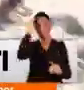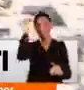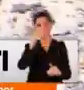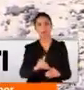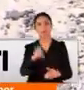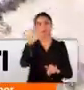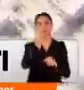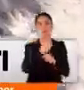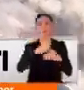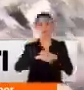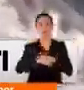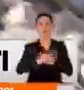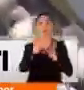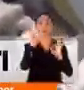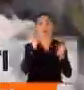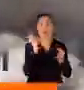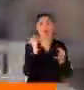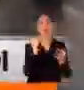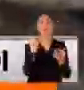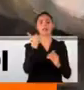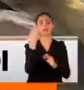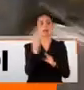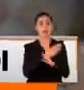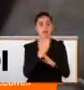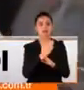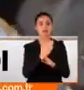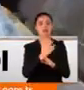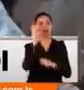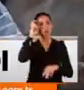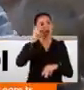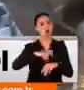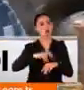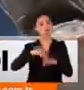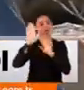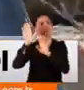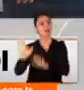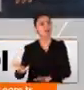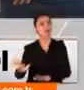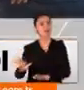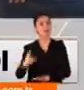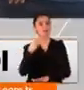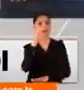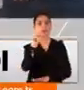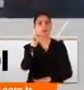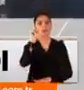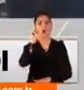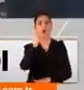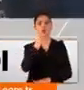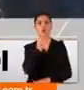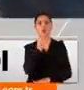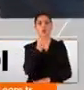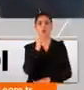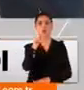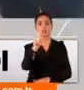enkazın altında ziynet eşyaları, değerli eşyaları ve anıları da kalmış durumda. 2019'da